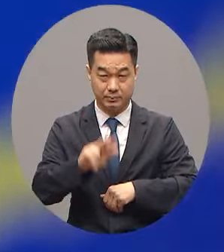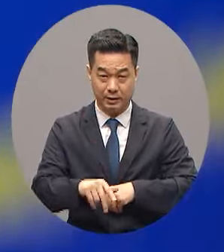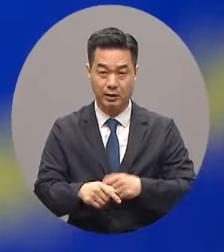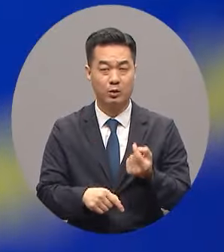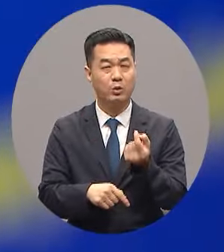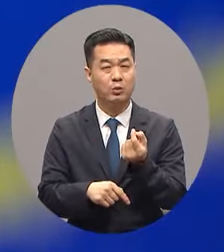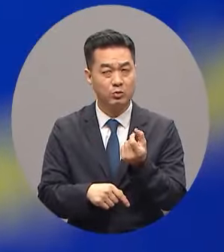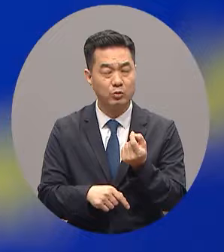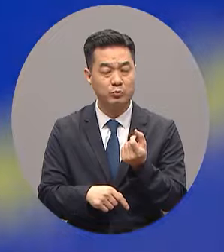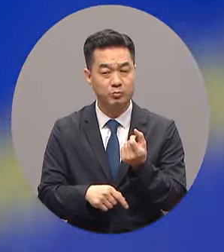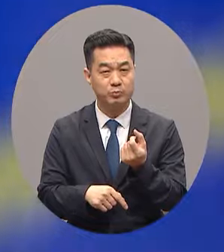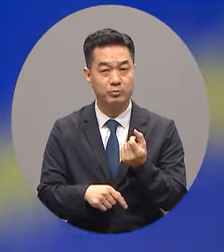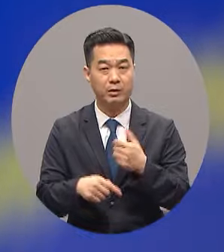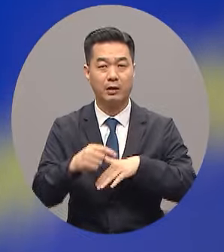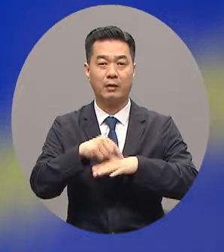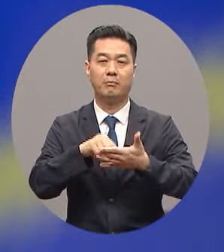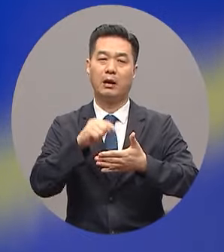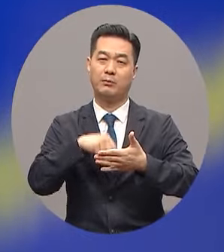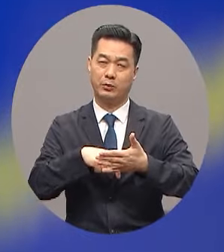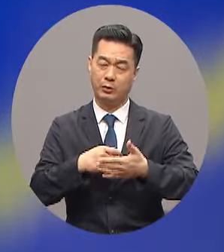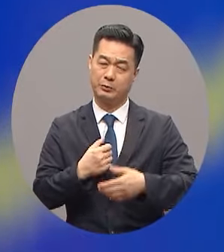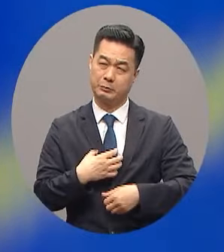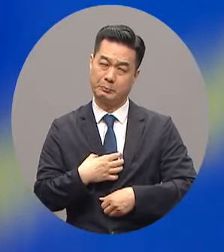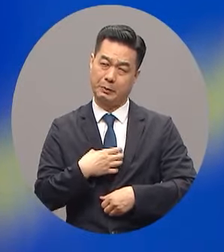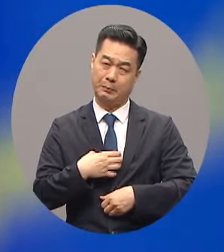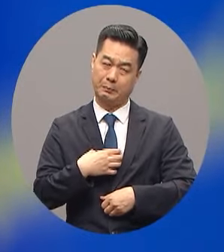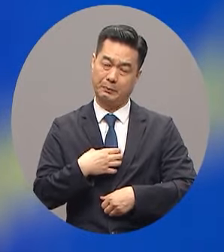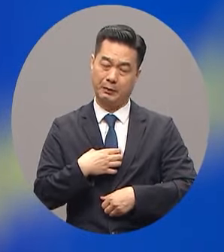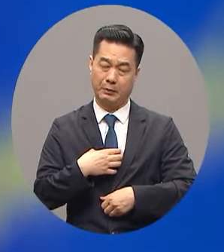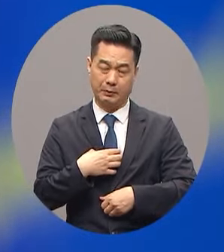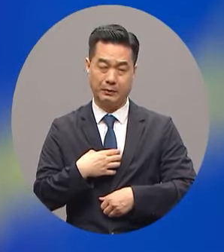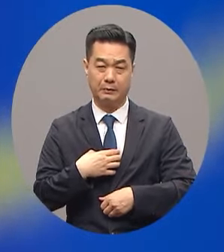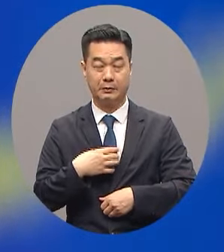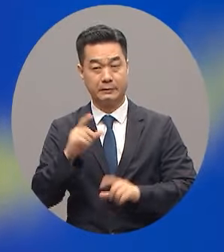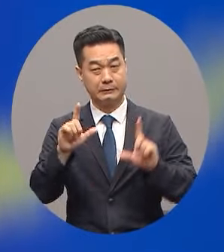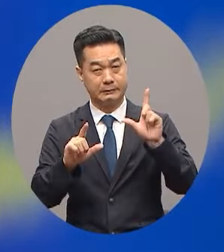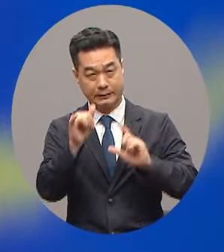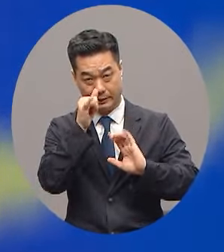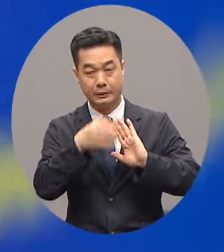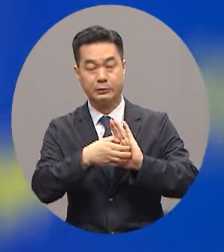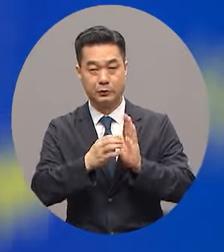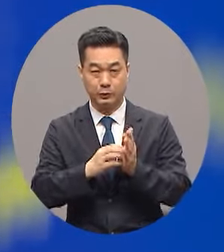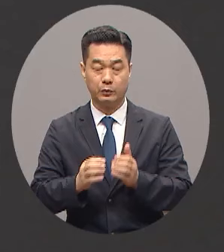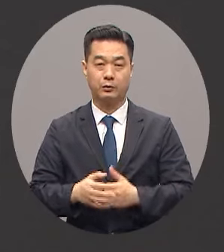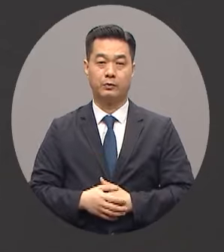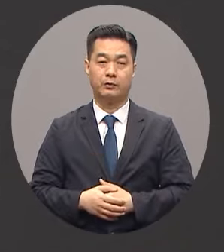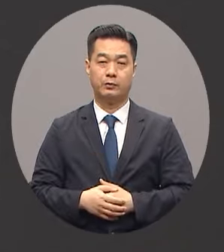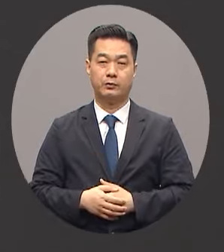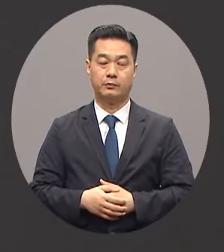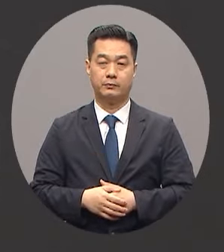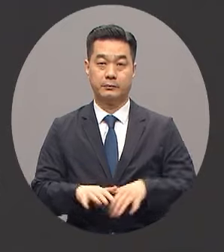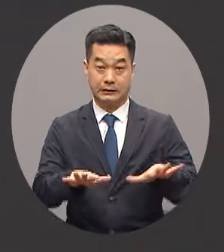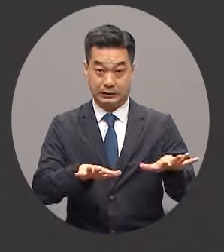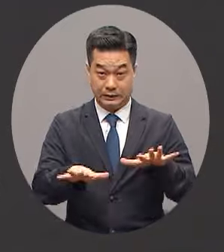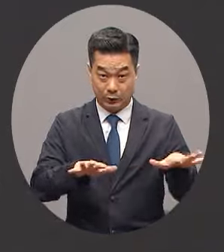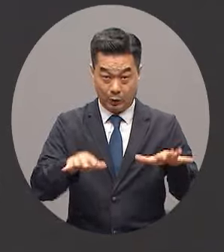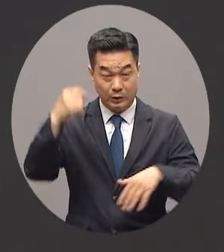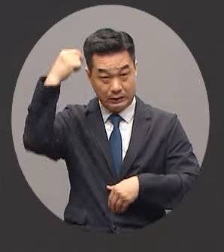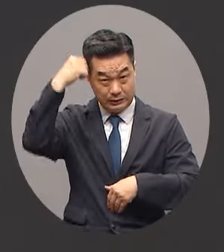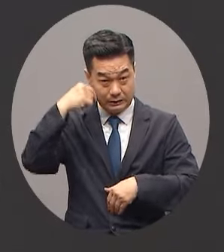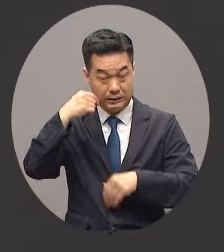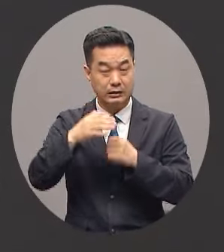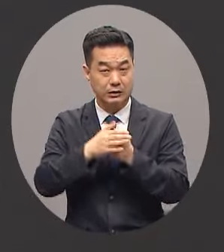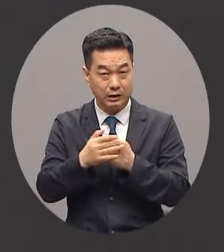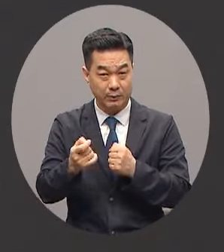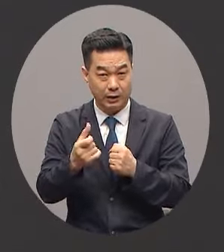그 속이 약간 메스꺼움을 조금 증세가 좀 있습니다. 예, 그러니까 진동을 느끼셨기